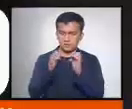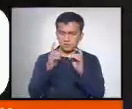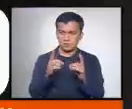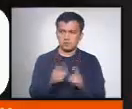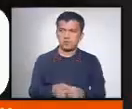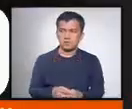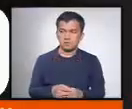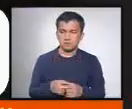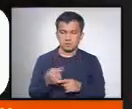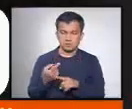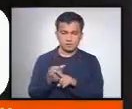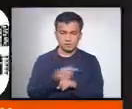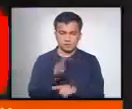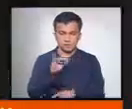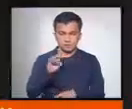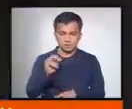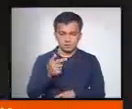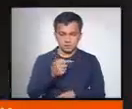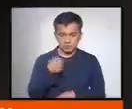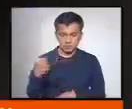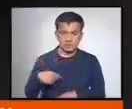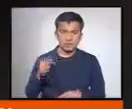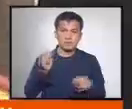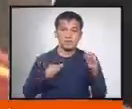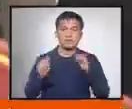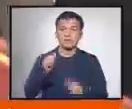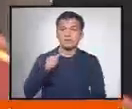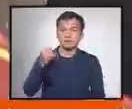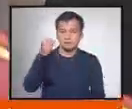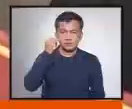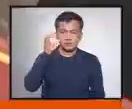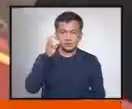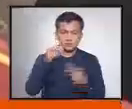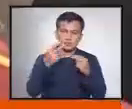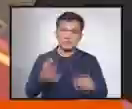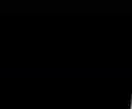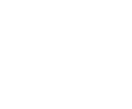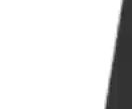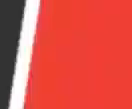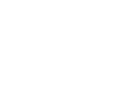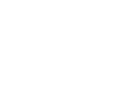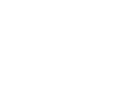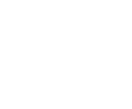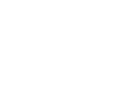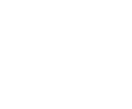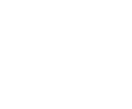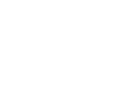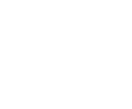edukasyon. Mula dito sa Beijing, China, umaaksyon. Jen Calimon, News 5.